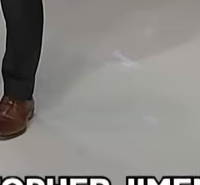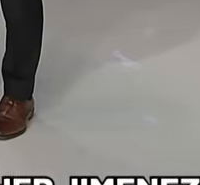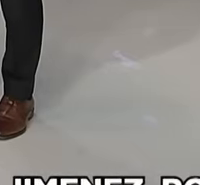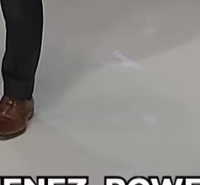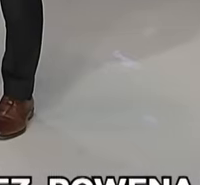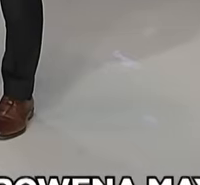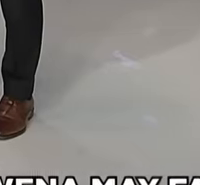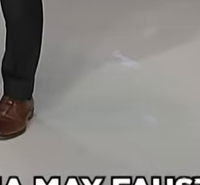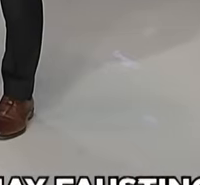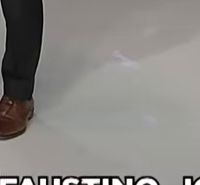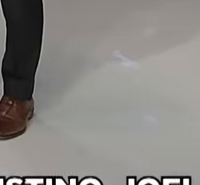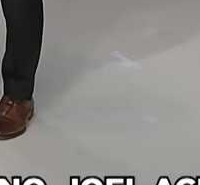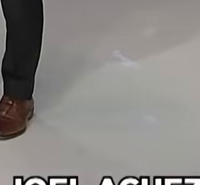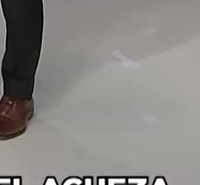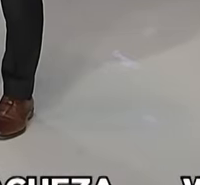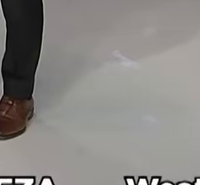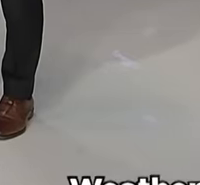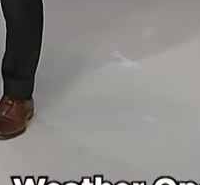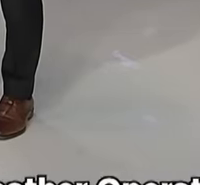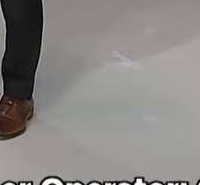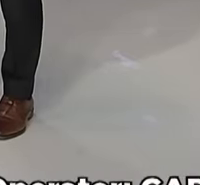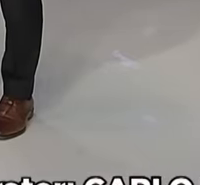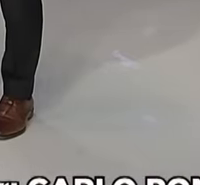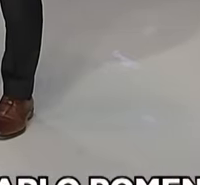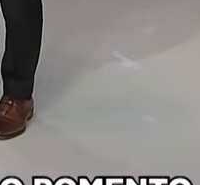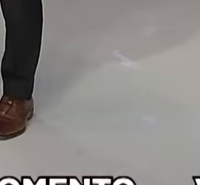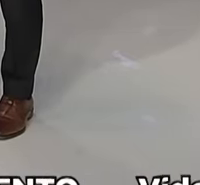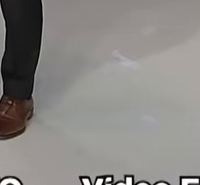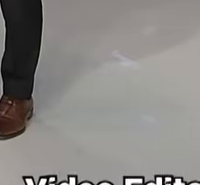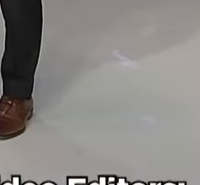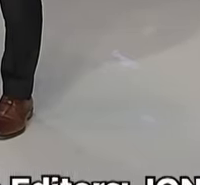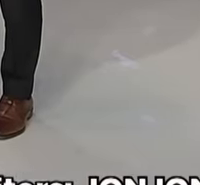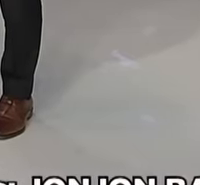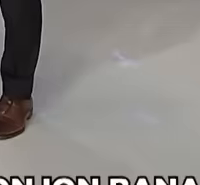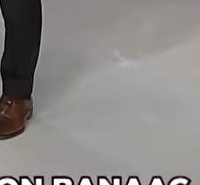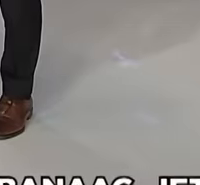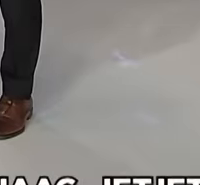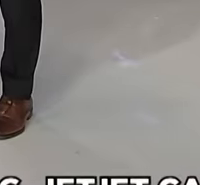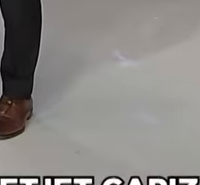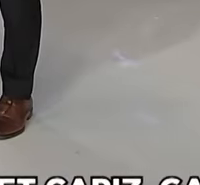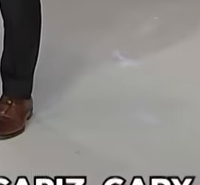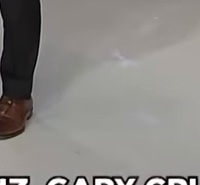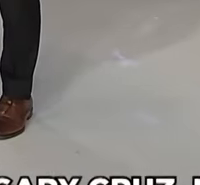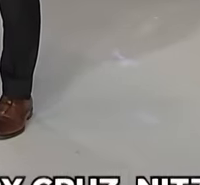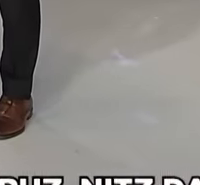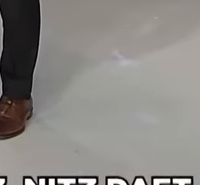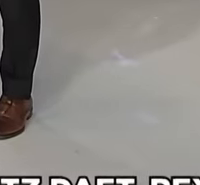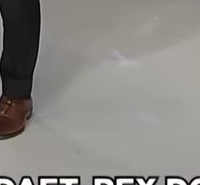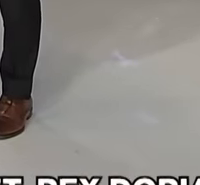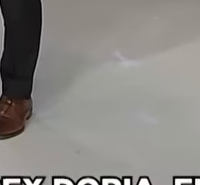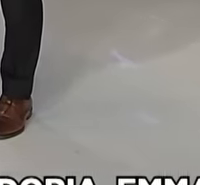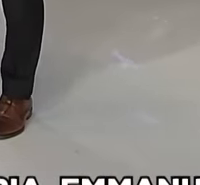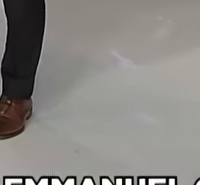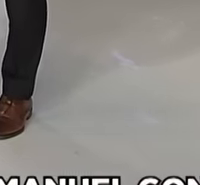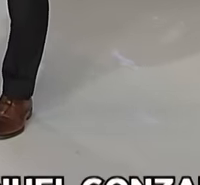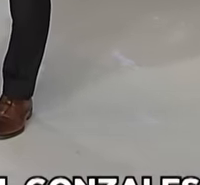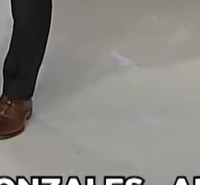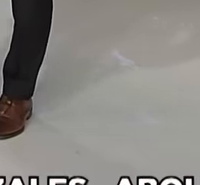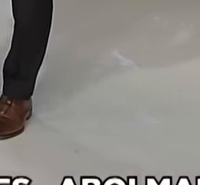Ang Bohol, kamakailan, binansagang UNESCO Geopark. Yung lugar.